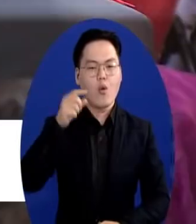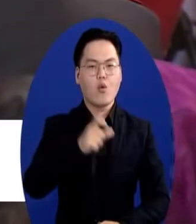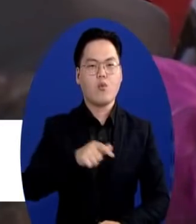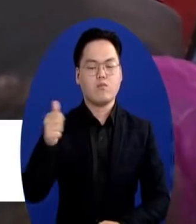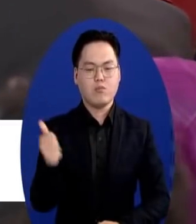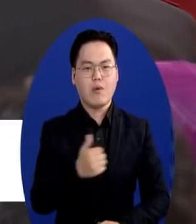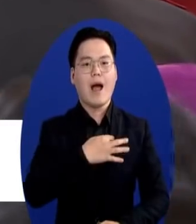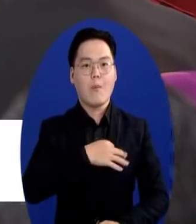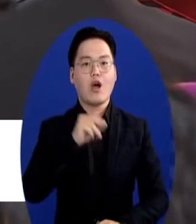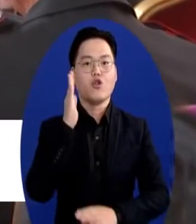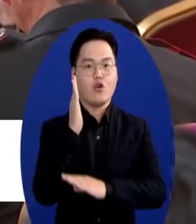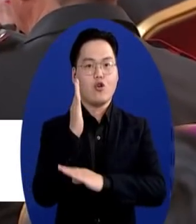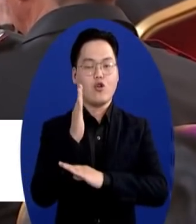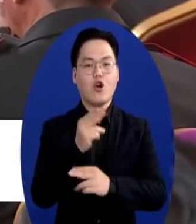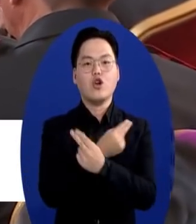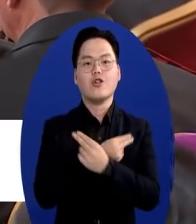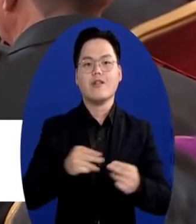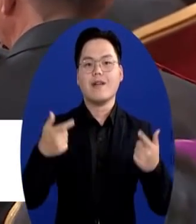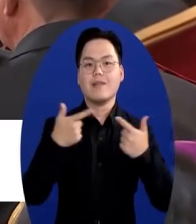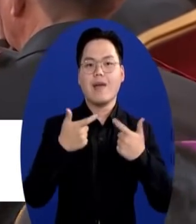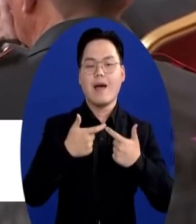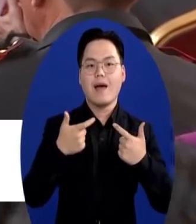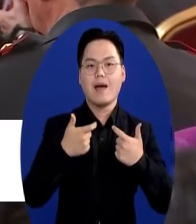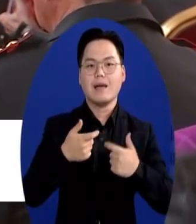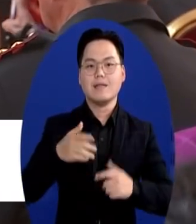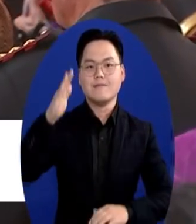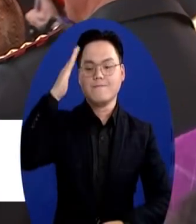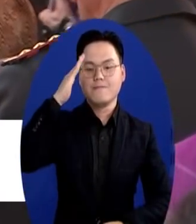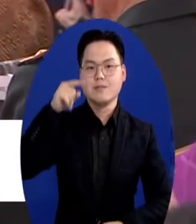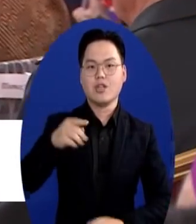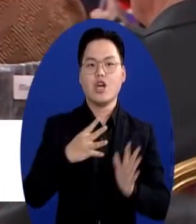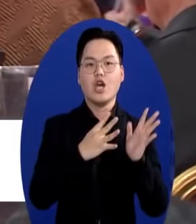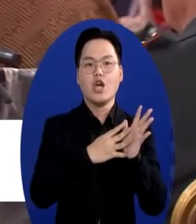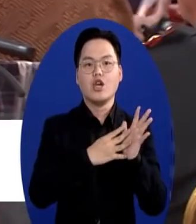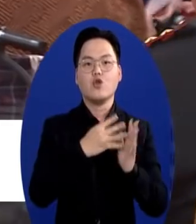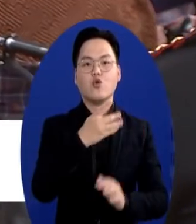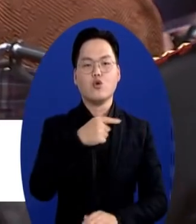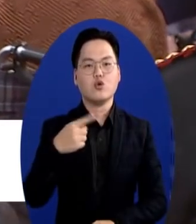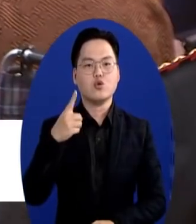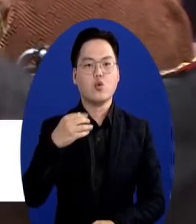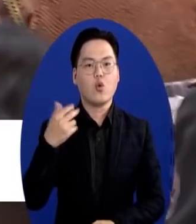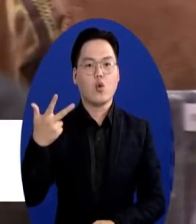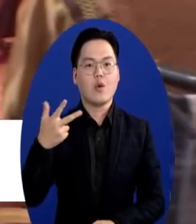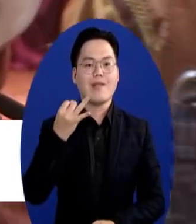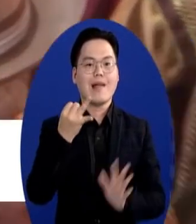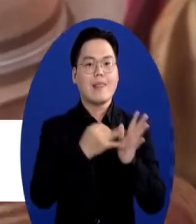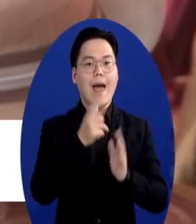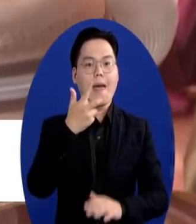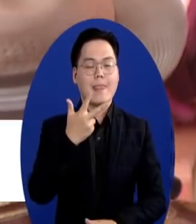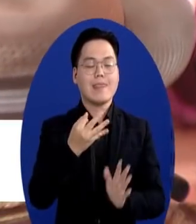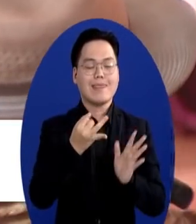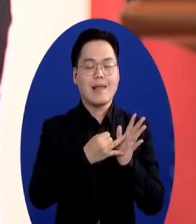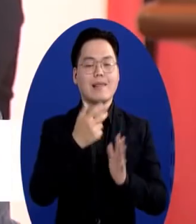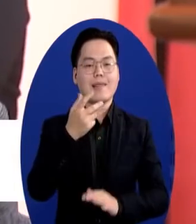юм а. Чөлөөлөх дайнд оролцсон Монгол ардын хувьсгал зэргээс 94-өөс 103 насны 78 хүн өдгөө инх тунх амьдарч